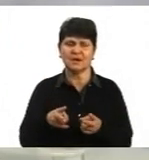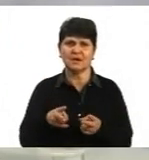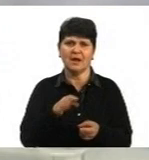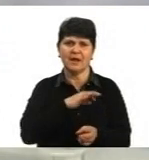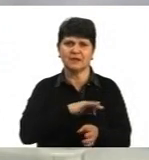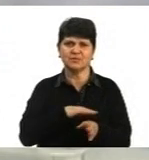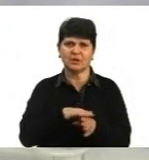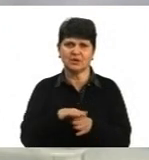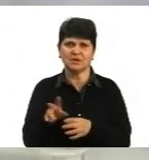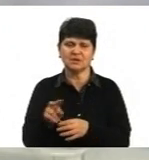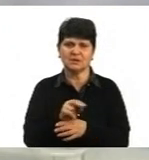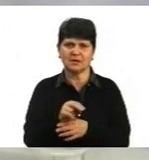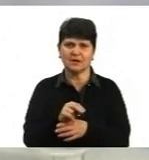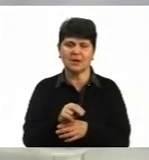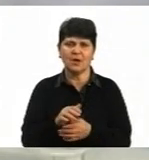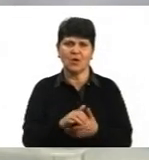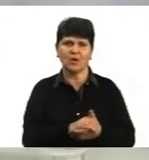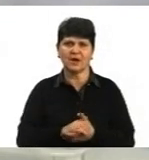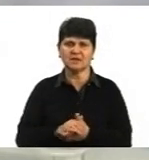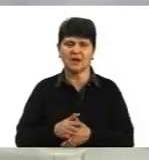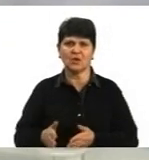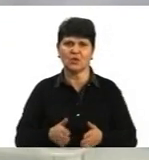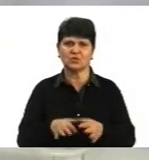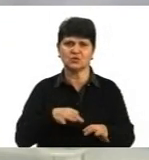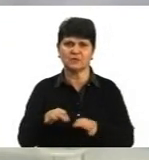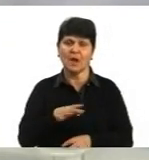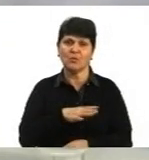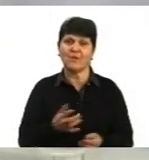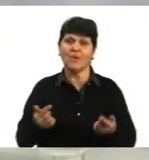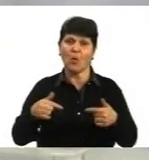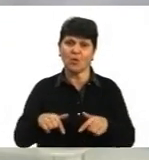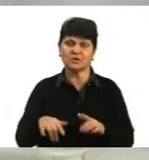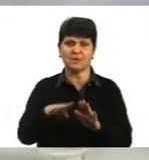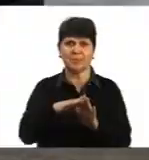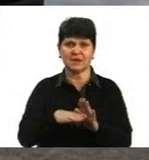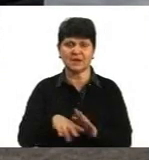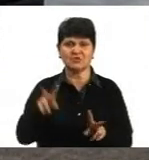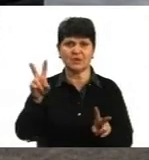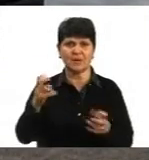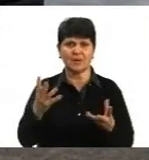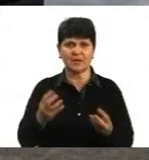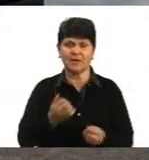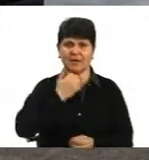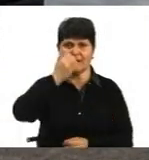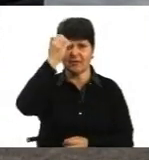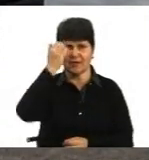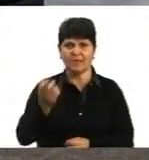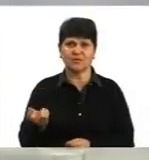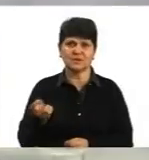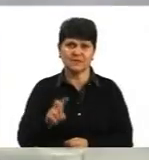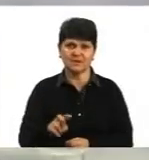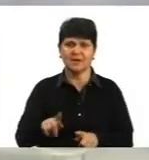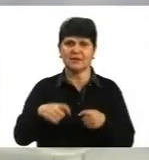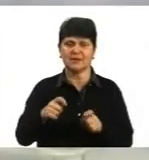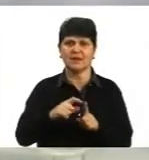з організації дорожнього руху, сьогодні був гостем передачі «Тема дня». Дякую, що завітали і дали відповіді на наші запитання. Дякую